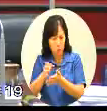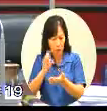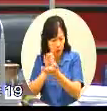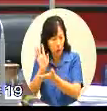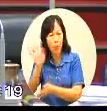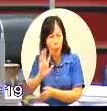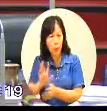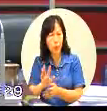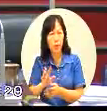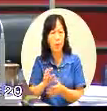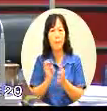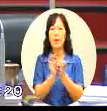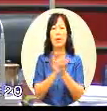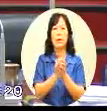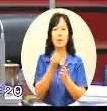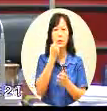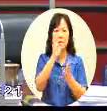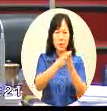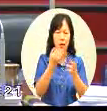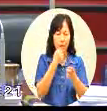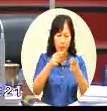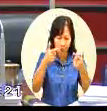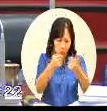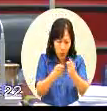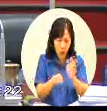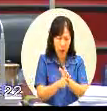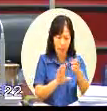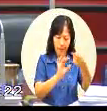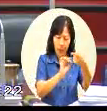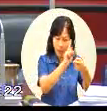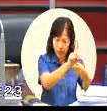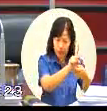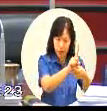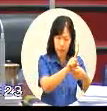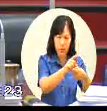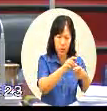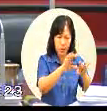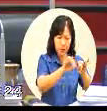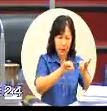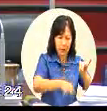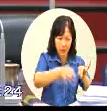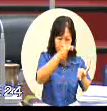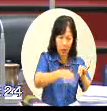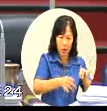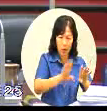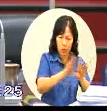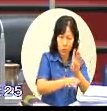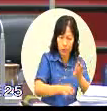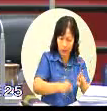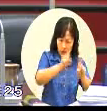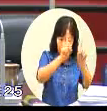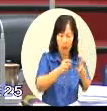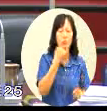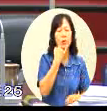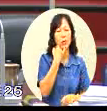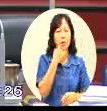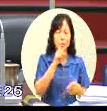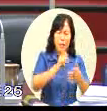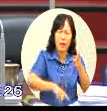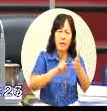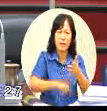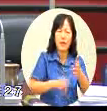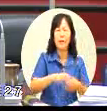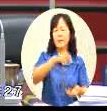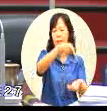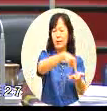对到1%的人调高地价税就可以，这不是很简单吗？ 我很 好，你先站